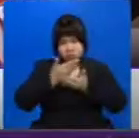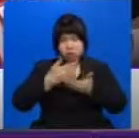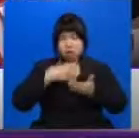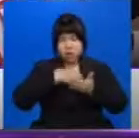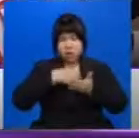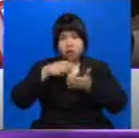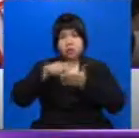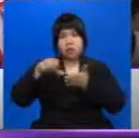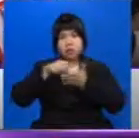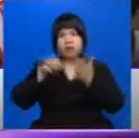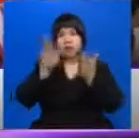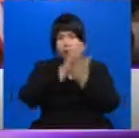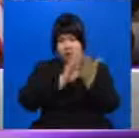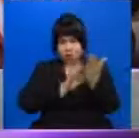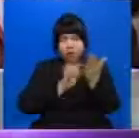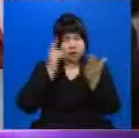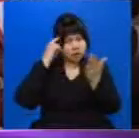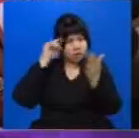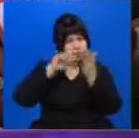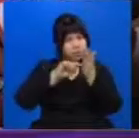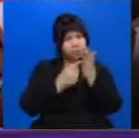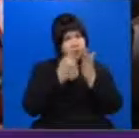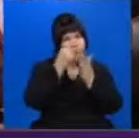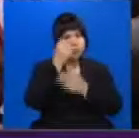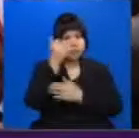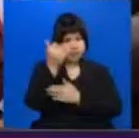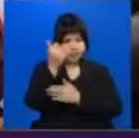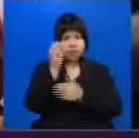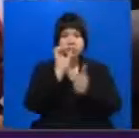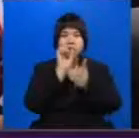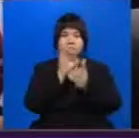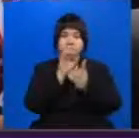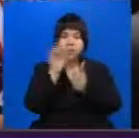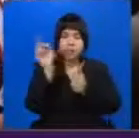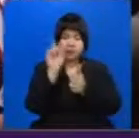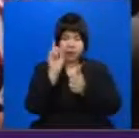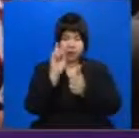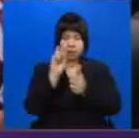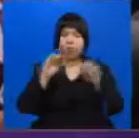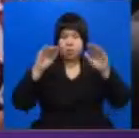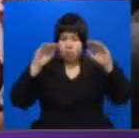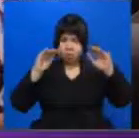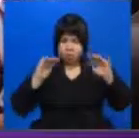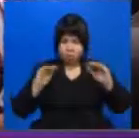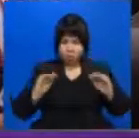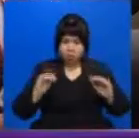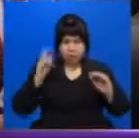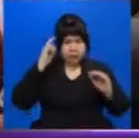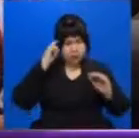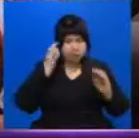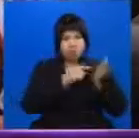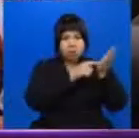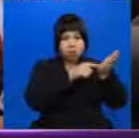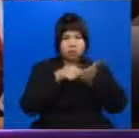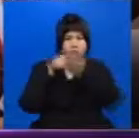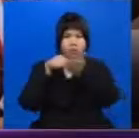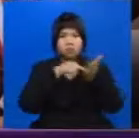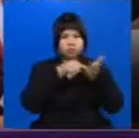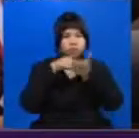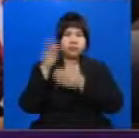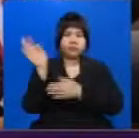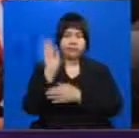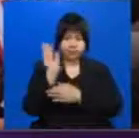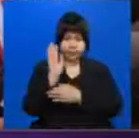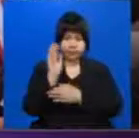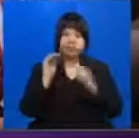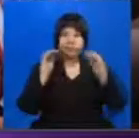แย้งร่วมกันซึ่งเป็นจุดเริ่มต้นที่ดีพร้อมเสนอแนะให้ทั้งสองฝ่ายยอมลดทิฐิข้อเรียกร้องเพื่อนำไปสู่การเจรจา